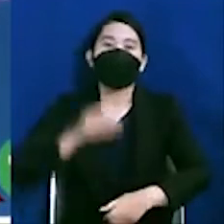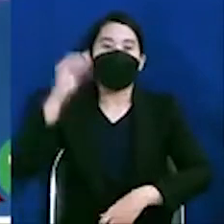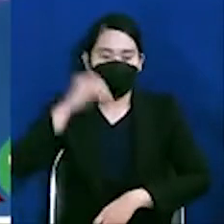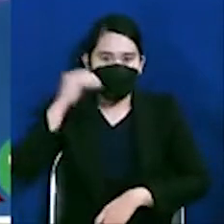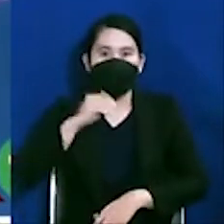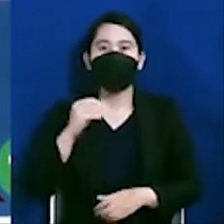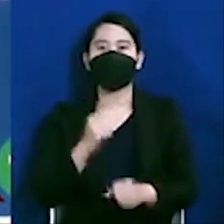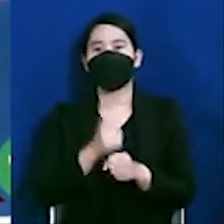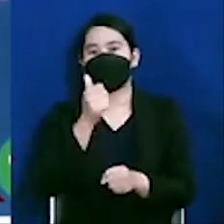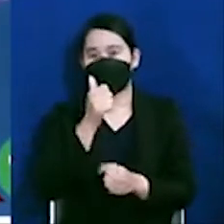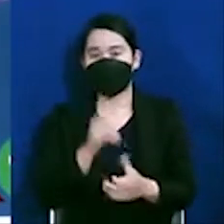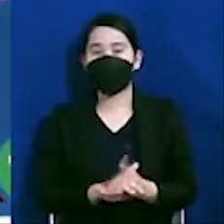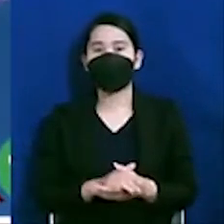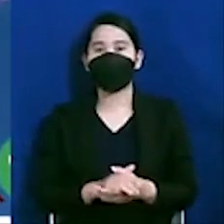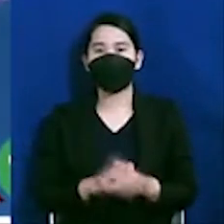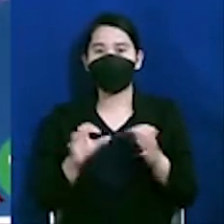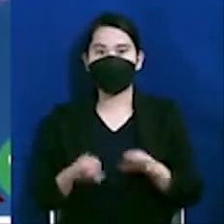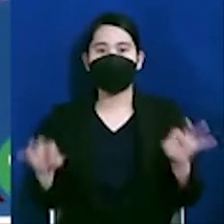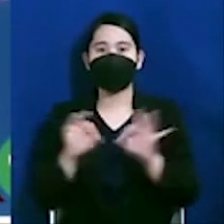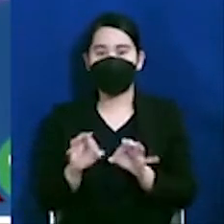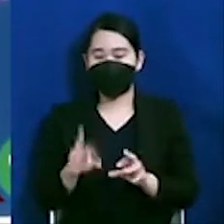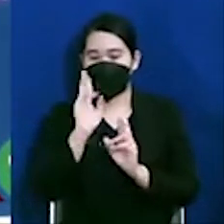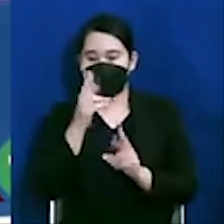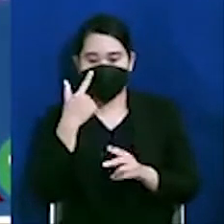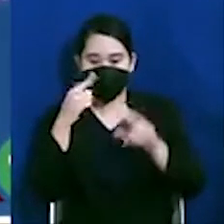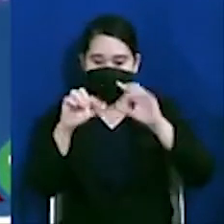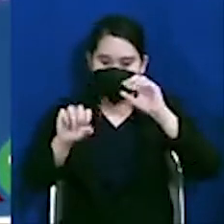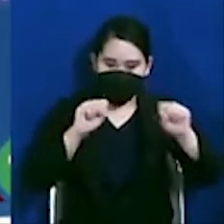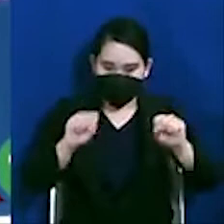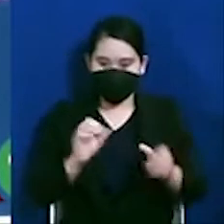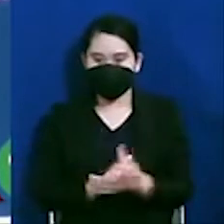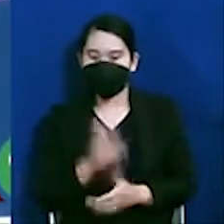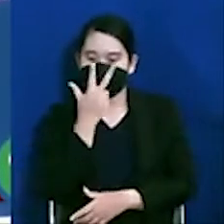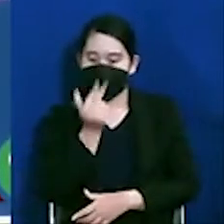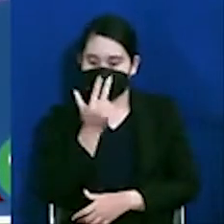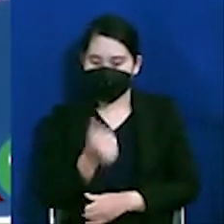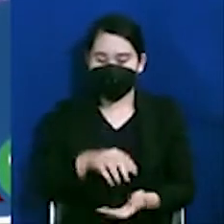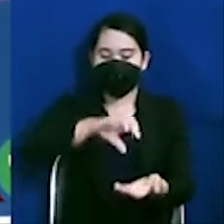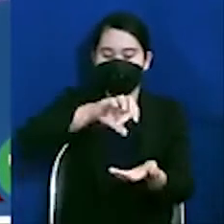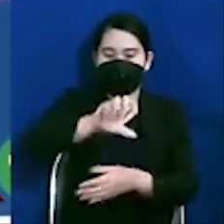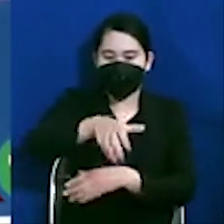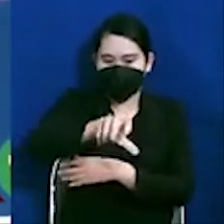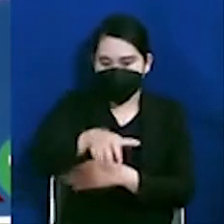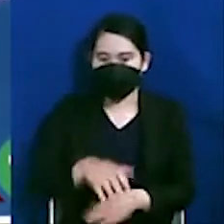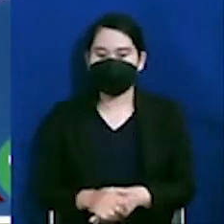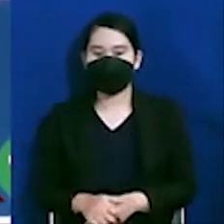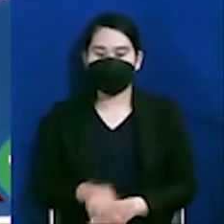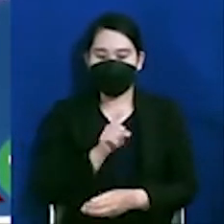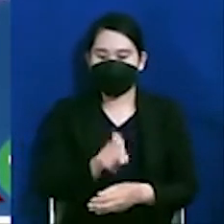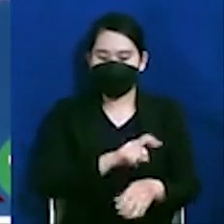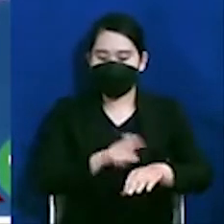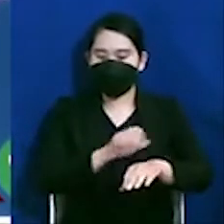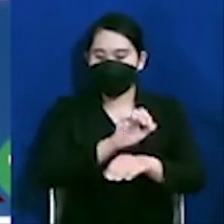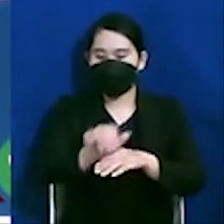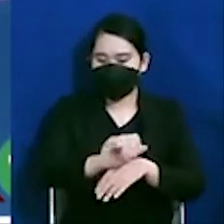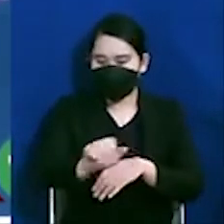นะครับเช่นต้องระวังตัวเองนะครับจับอะไรก็ตามเนี่ยจับก๊อกน้ำเปิดล้างหน้าก็ต้องมีอัลกอฮอล์ไปเช็ด